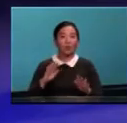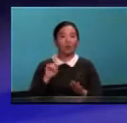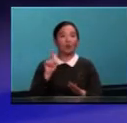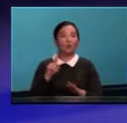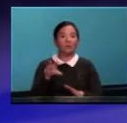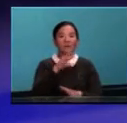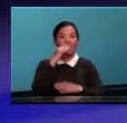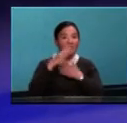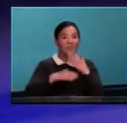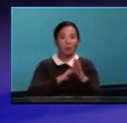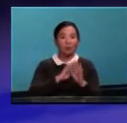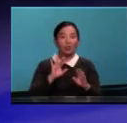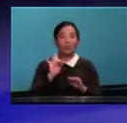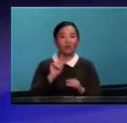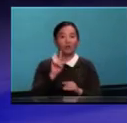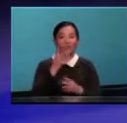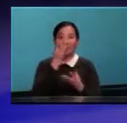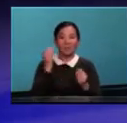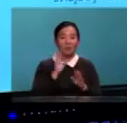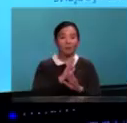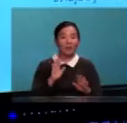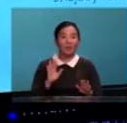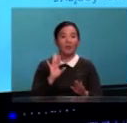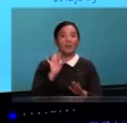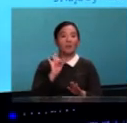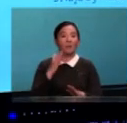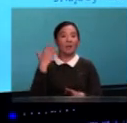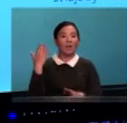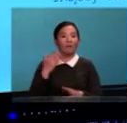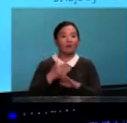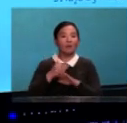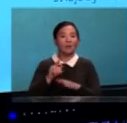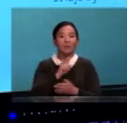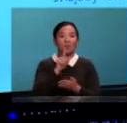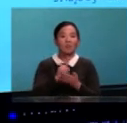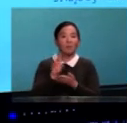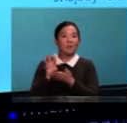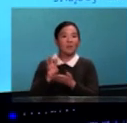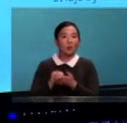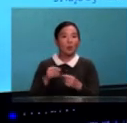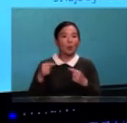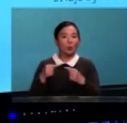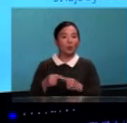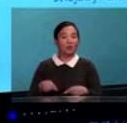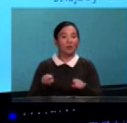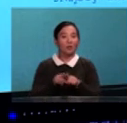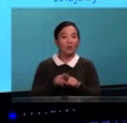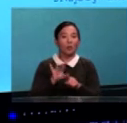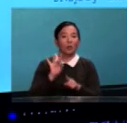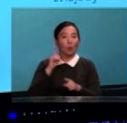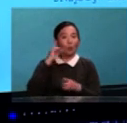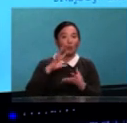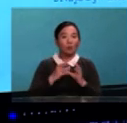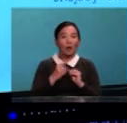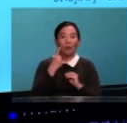вы не запутались и ничего не забыли. При этом правую часть мы с вами переписываем точно так же, но учитываем, пожалуйста,